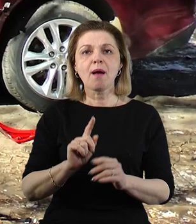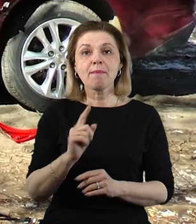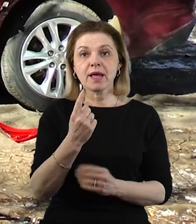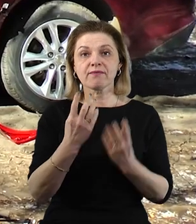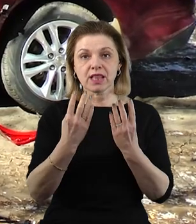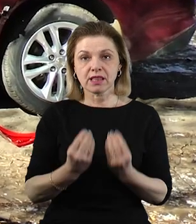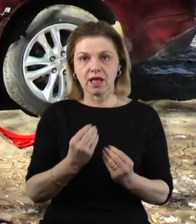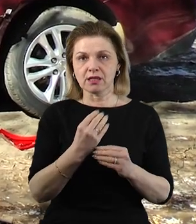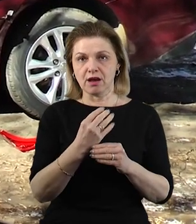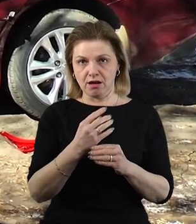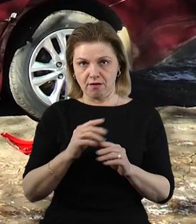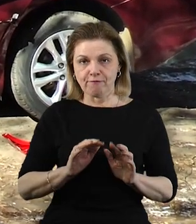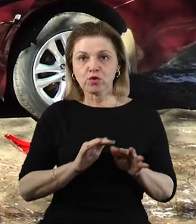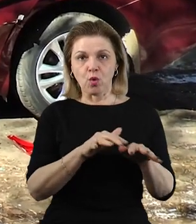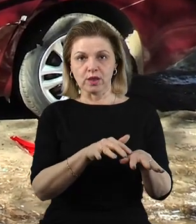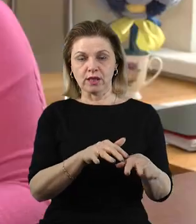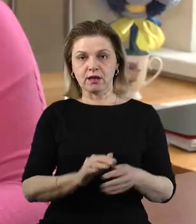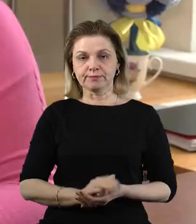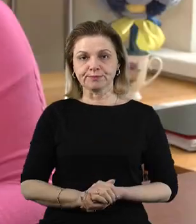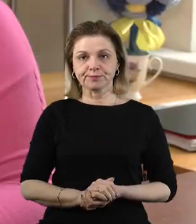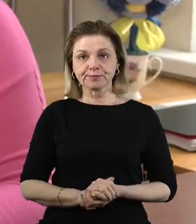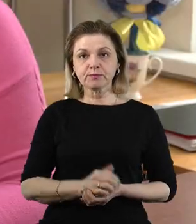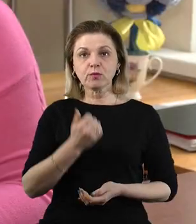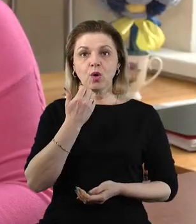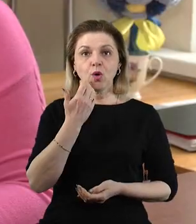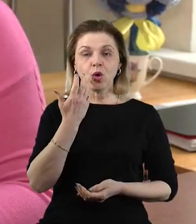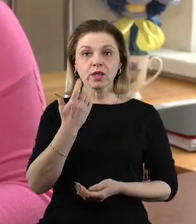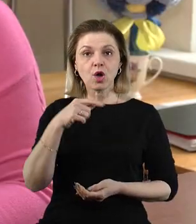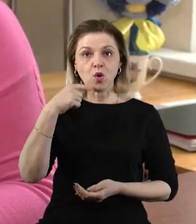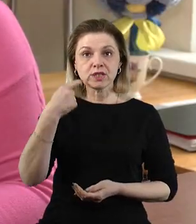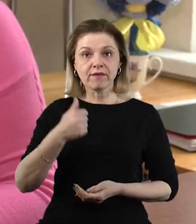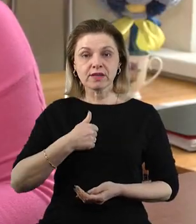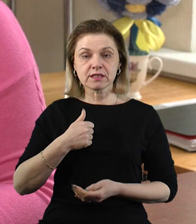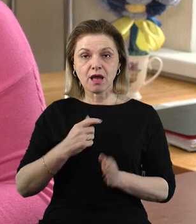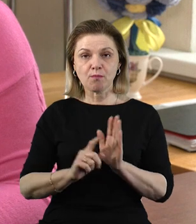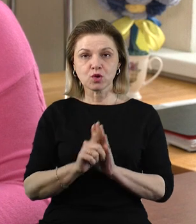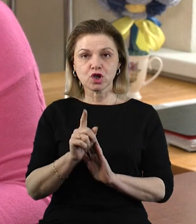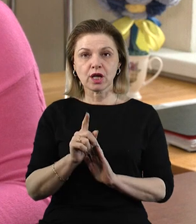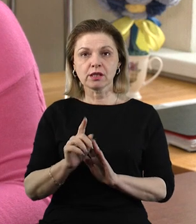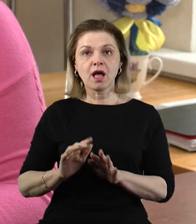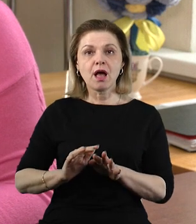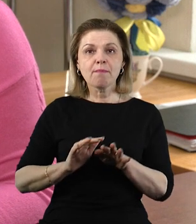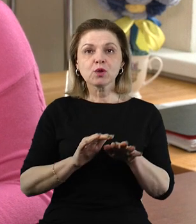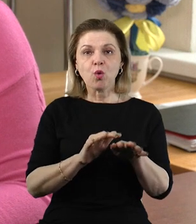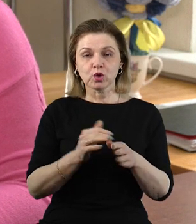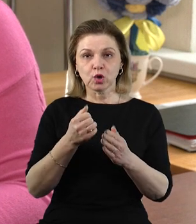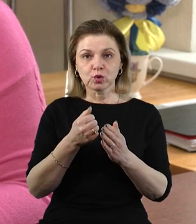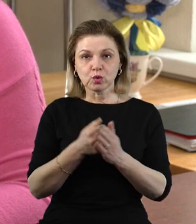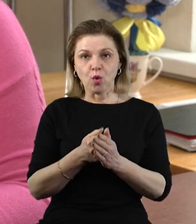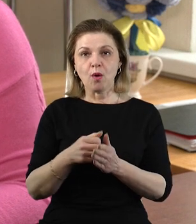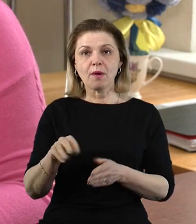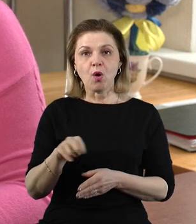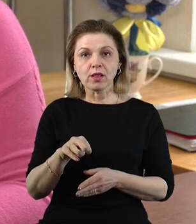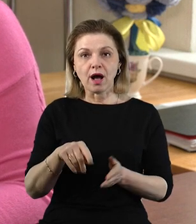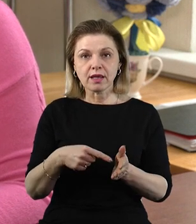повномасштабного вторгнення після того як російські війська почали підходити більше до Миколаєва